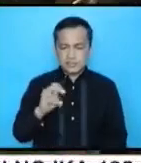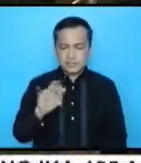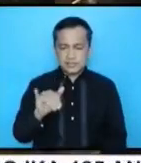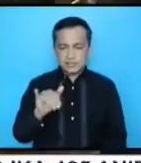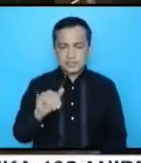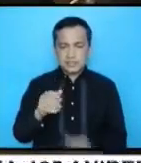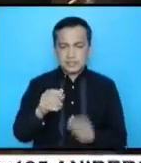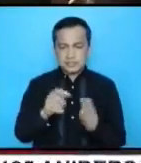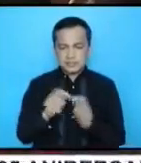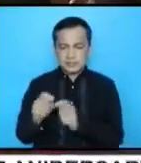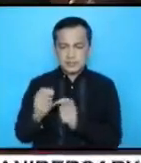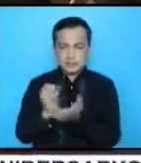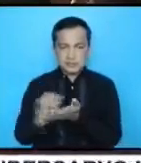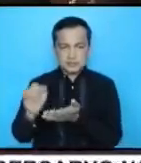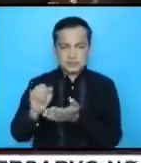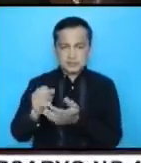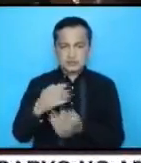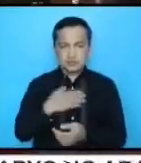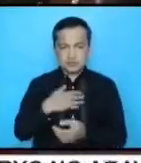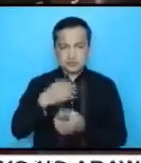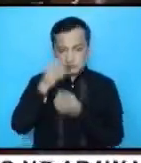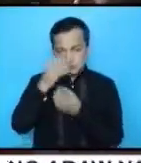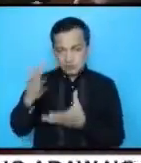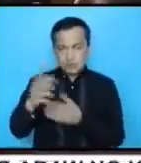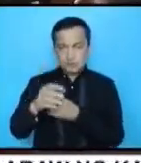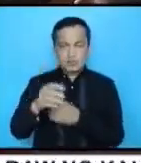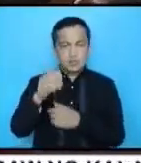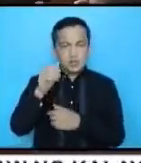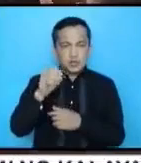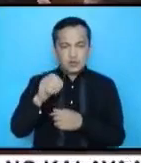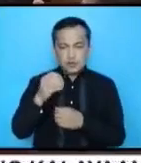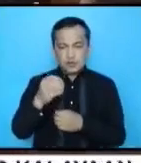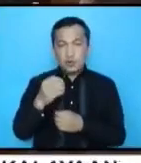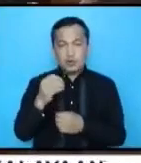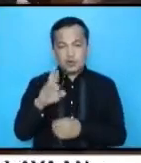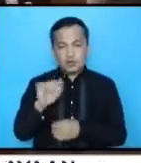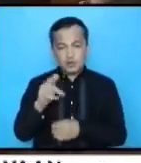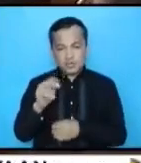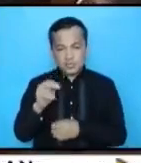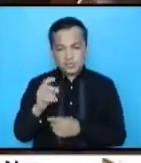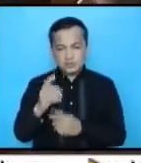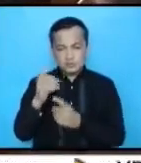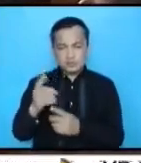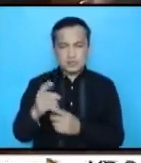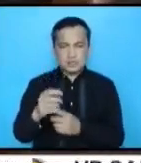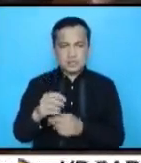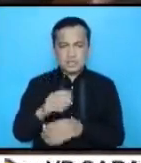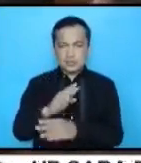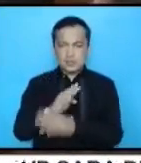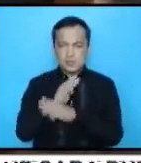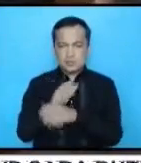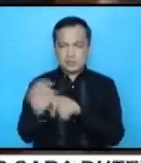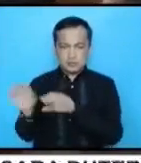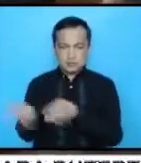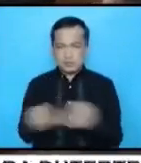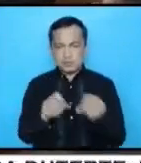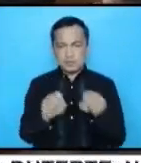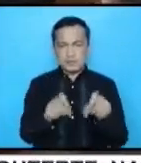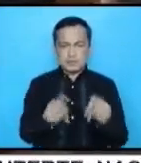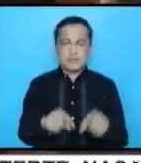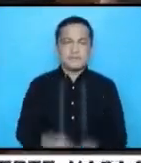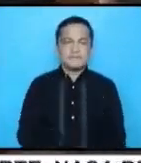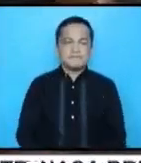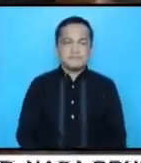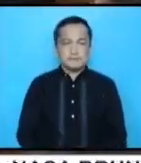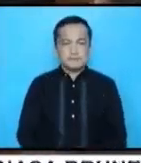nitong magbigay kaalaman sa organ and tissue donation at maiwasan ang human organ trafficking at pagbenta nito. Paliwanag ni Doque sa